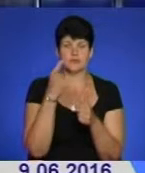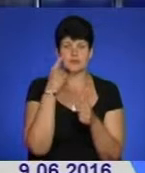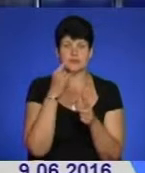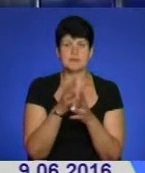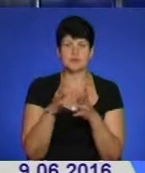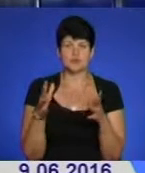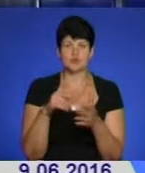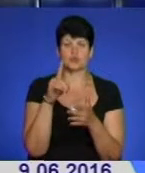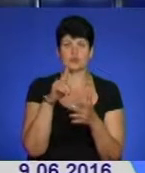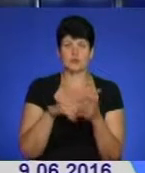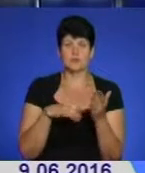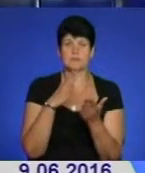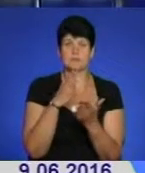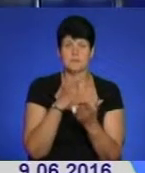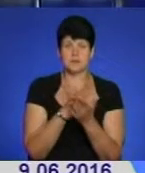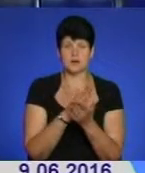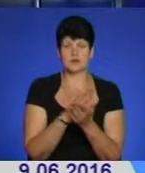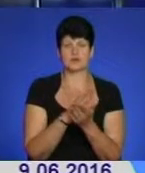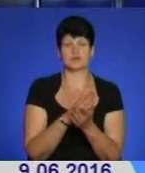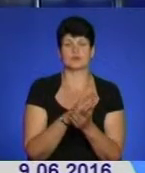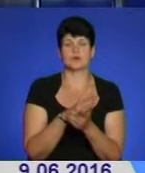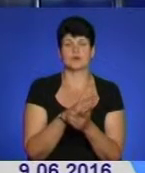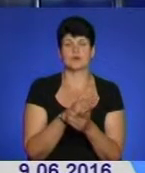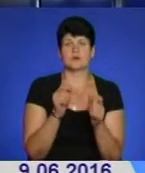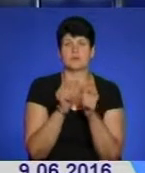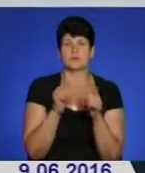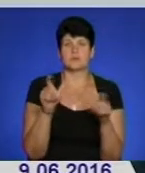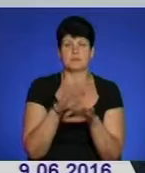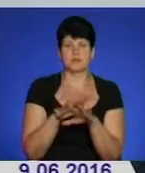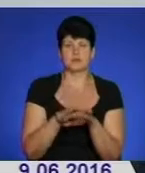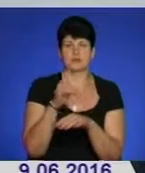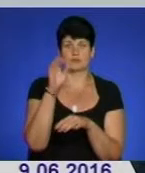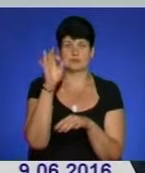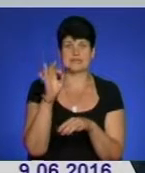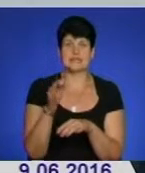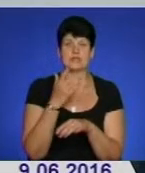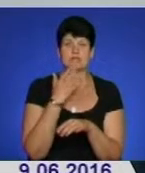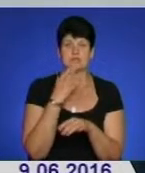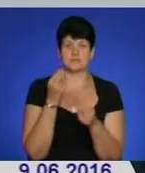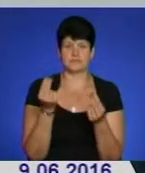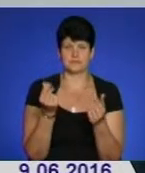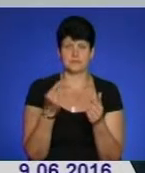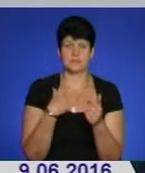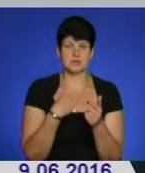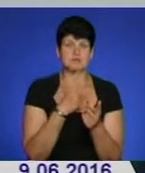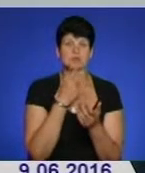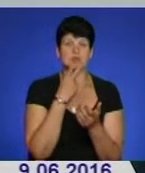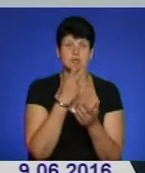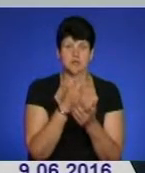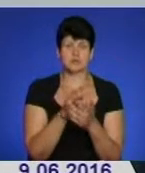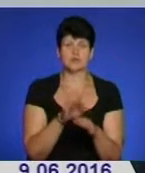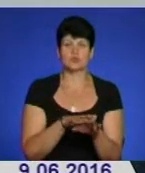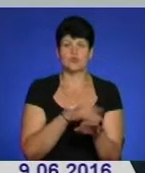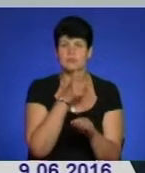надалі користуються установи зі 100% іноземним капіталом. Ми спостерігаємо вже досить тривалий